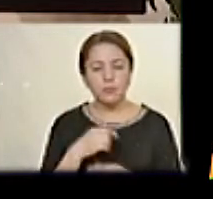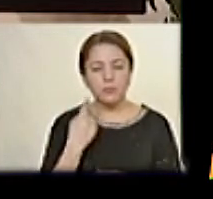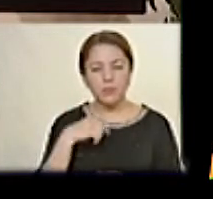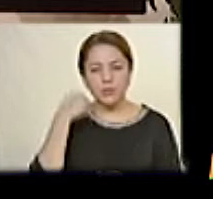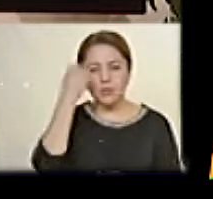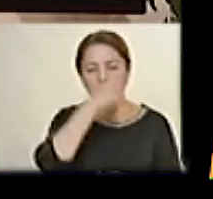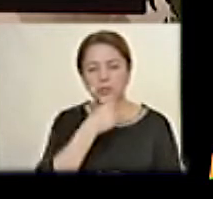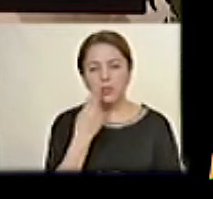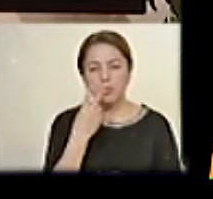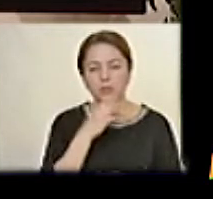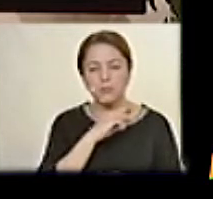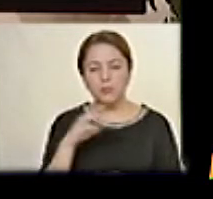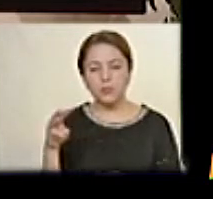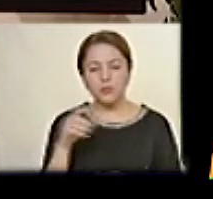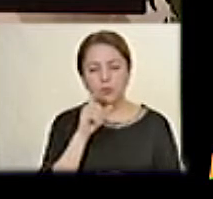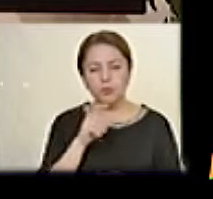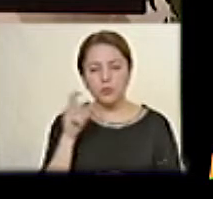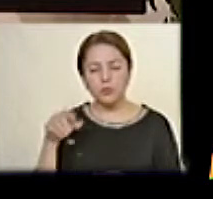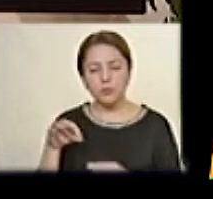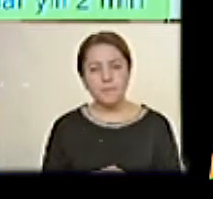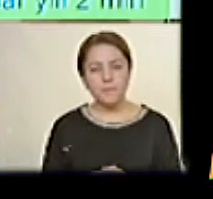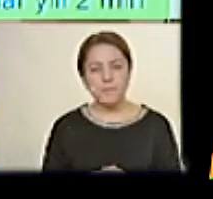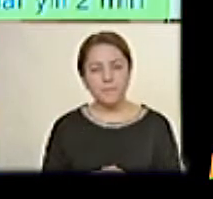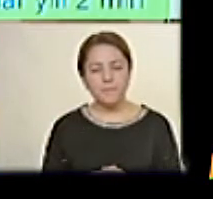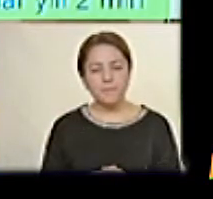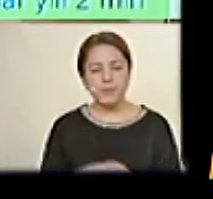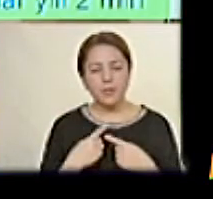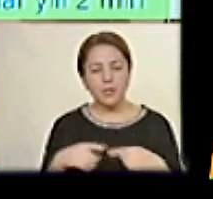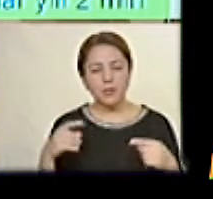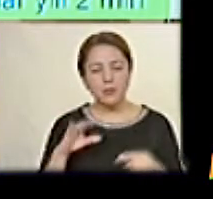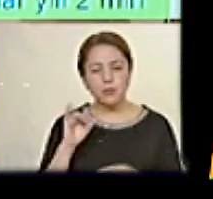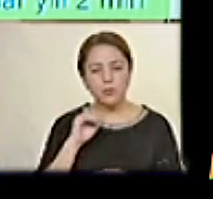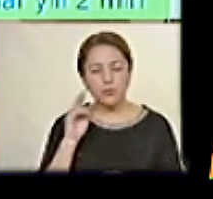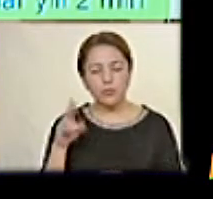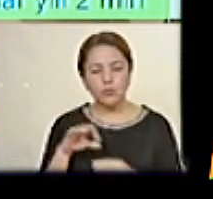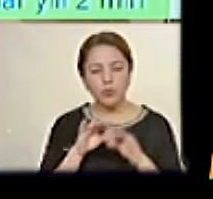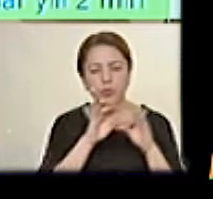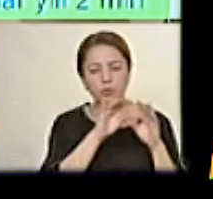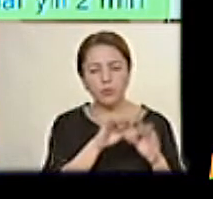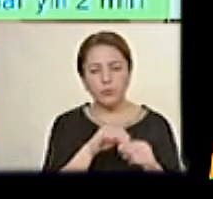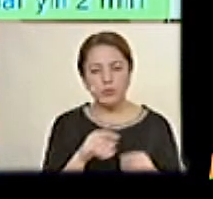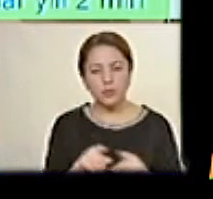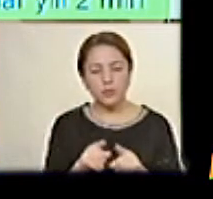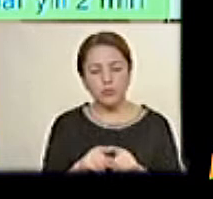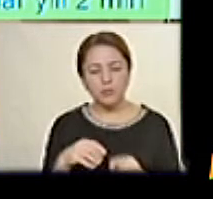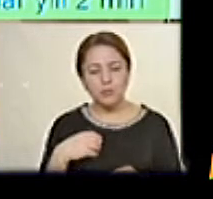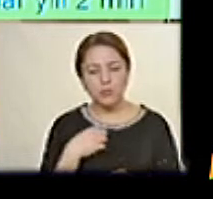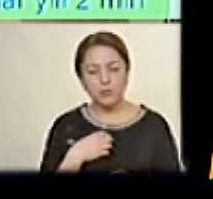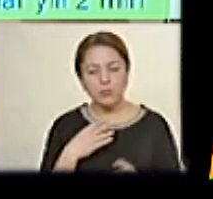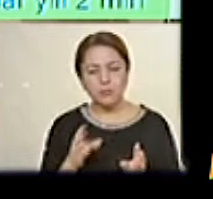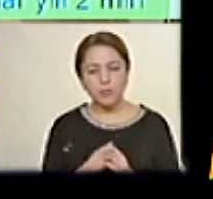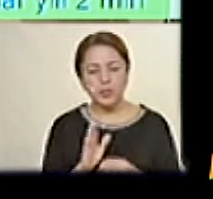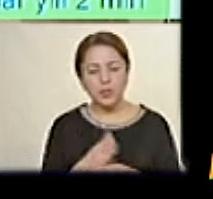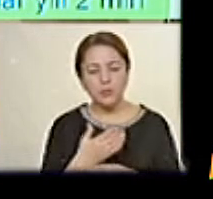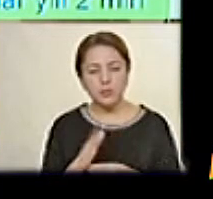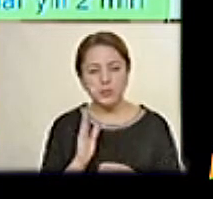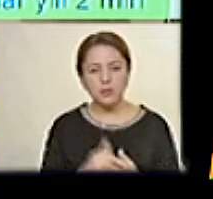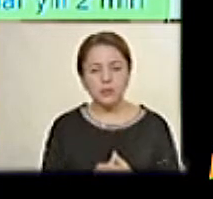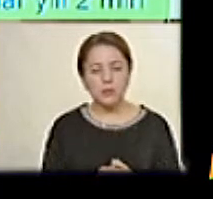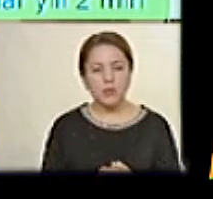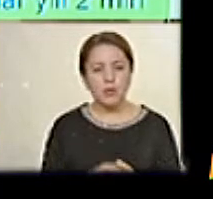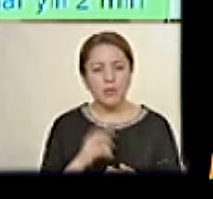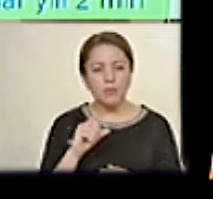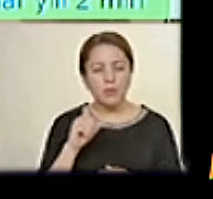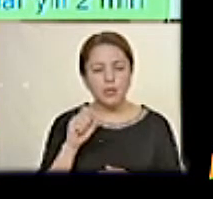million atrofida, demak, yo'lovchi tashiladi. Hamda har xil yuk tashish jihatidan ham ahamiyatliligi bilan ajralib turadi.